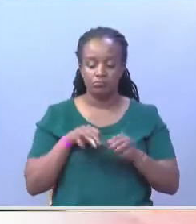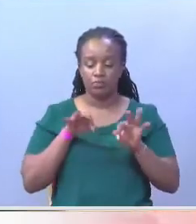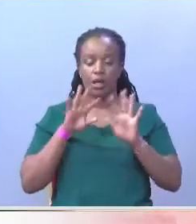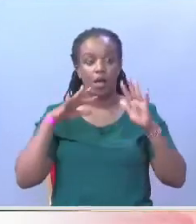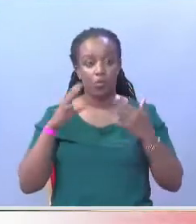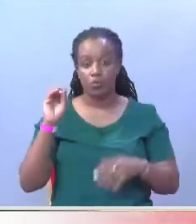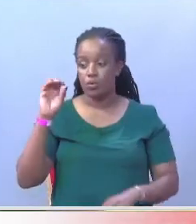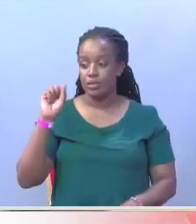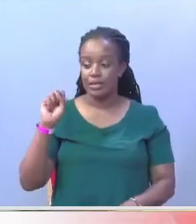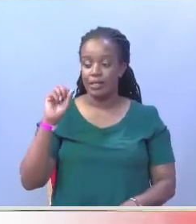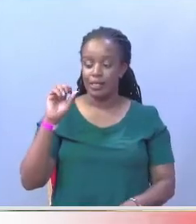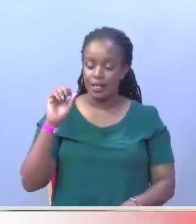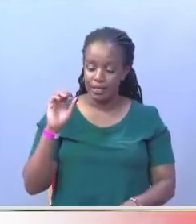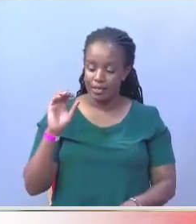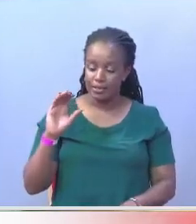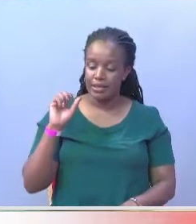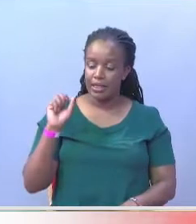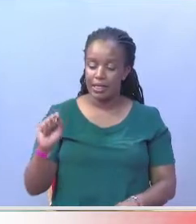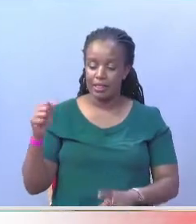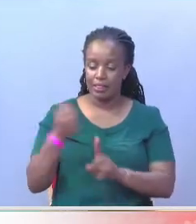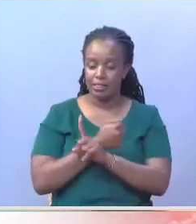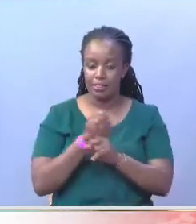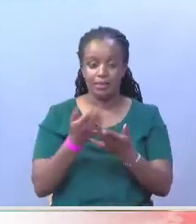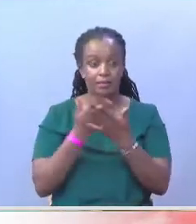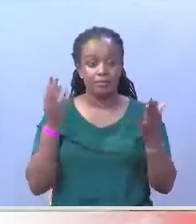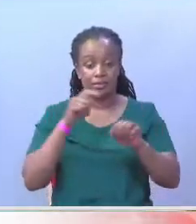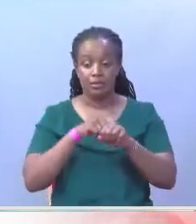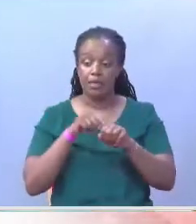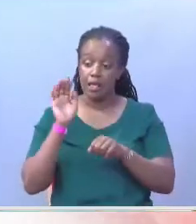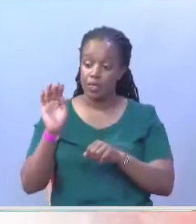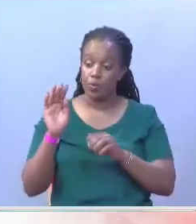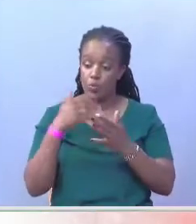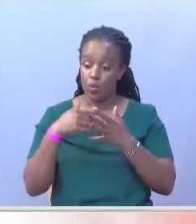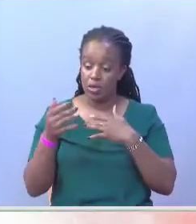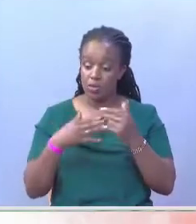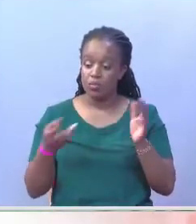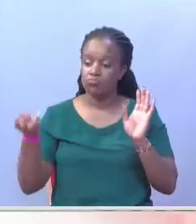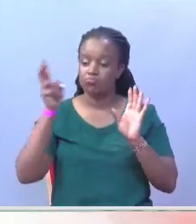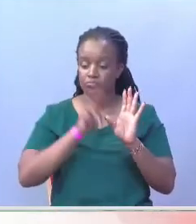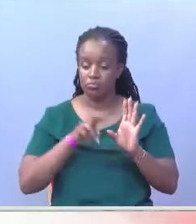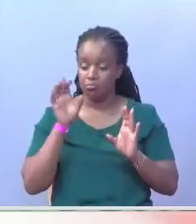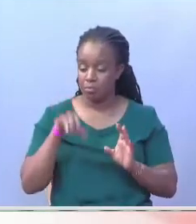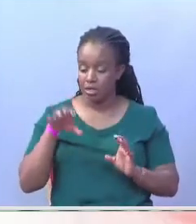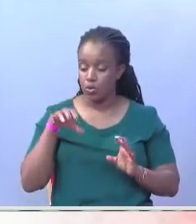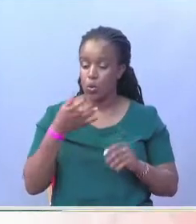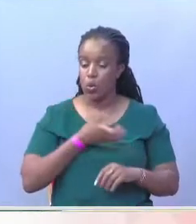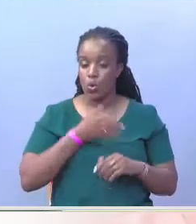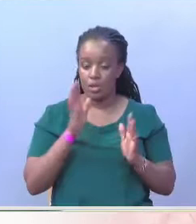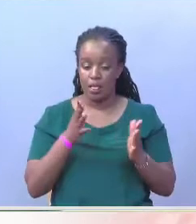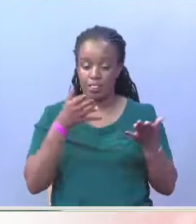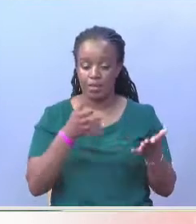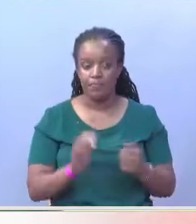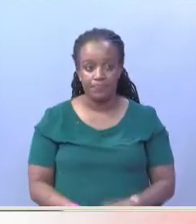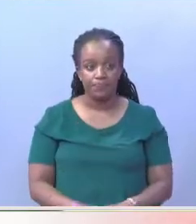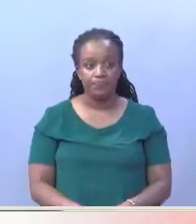attacked him. When he asked him whether he would board the matatu belonging to the circle, at the bus terminus.